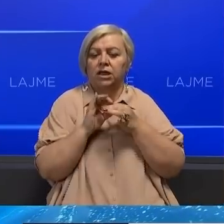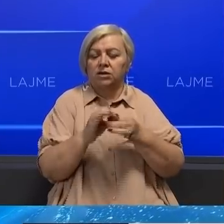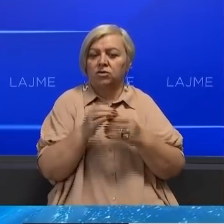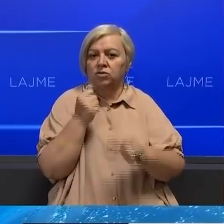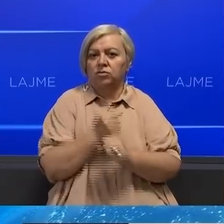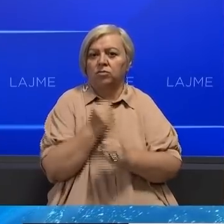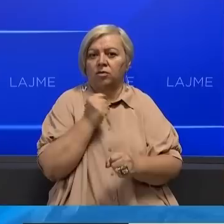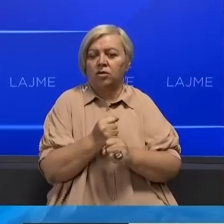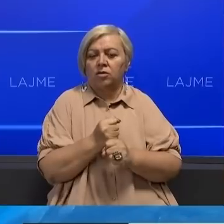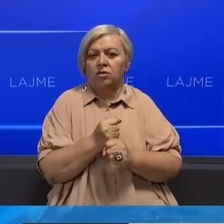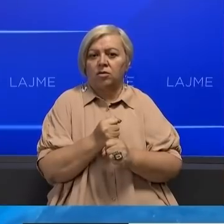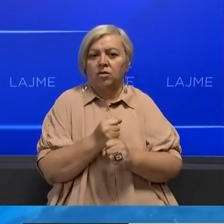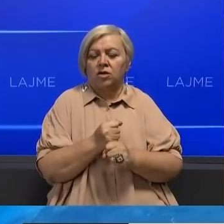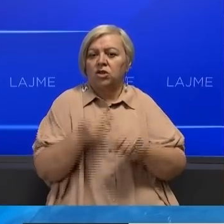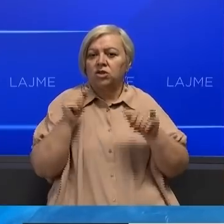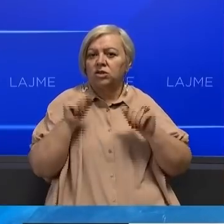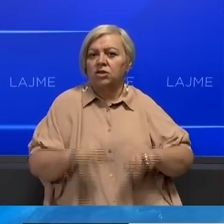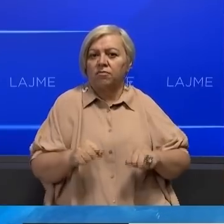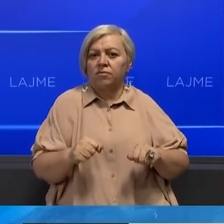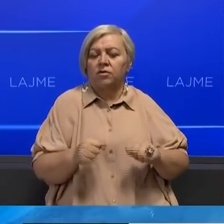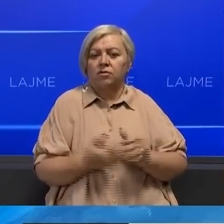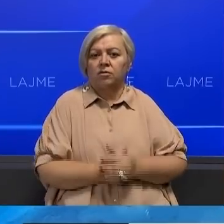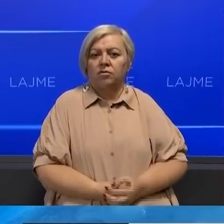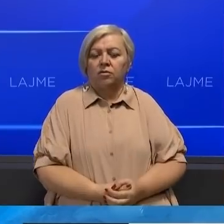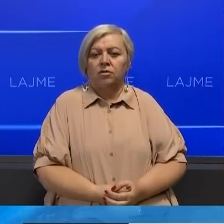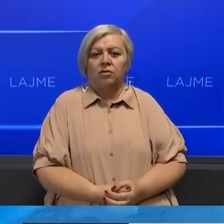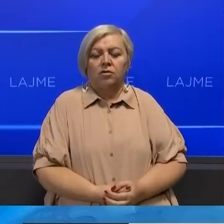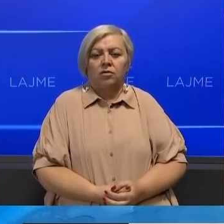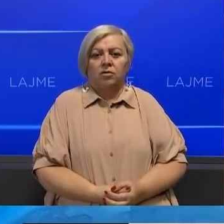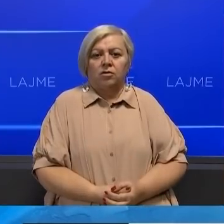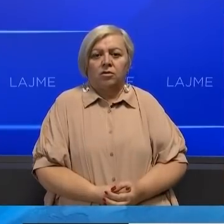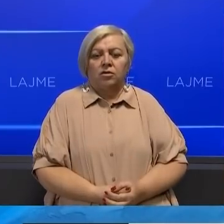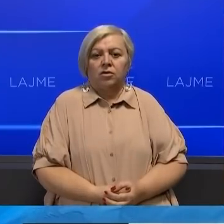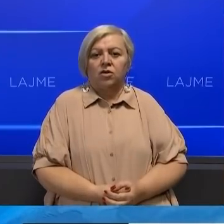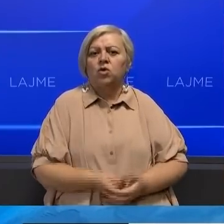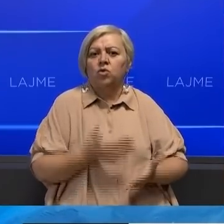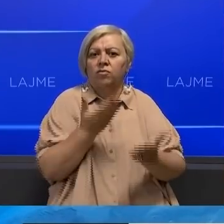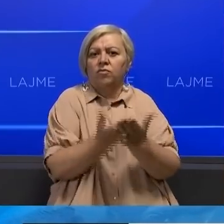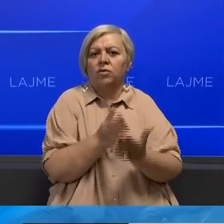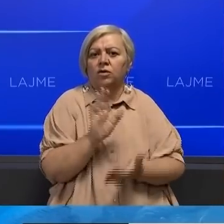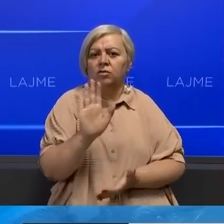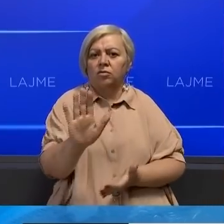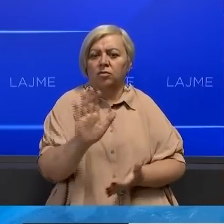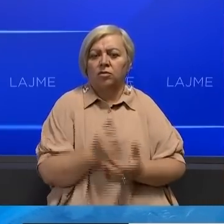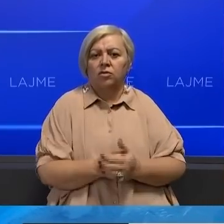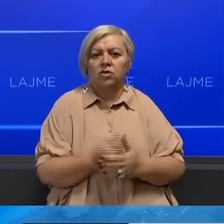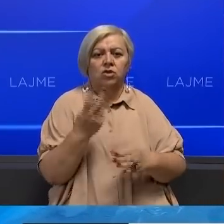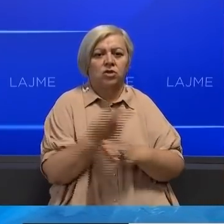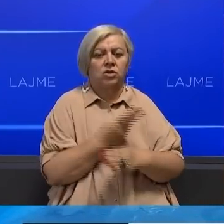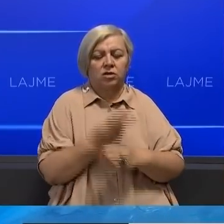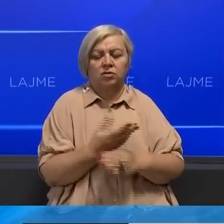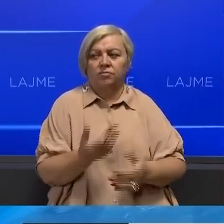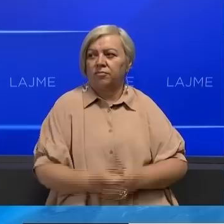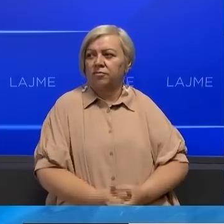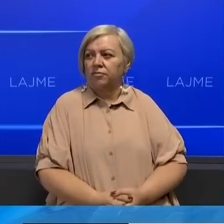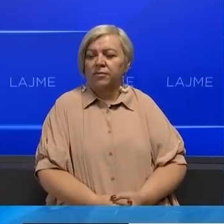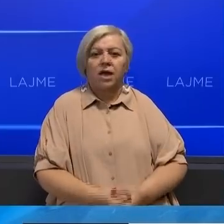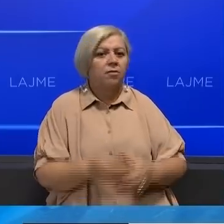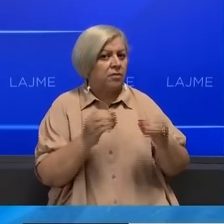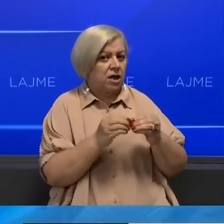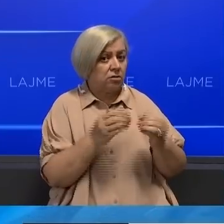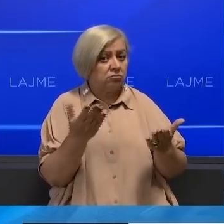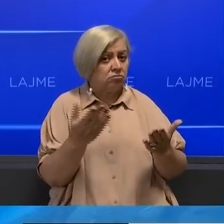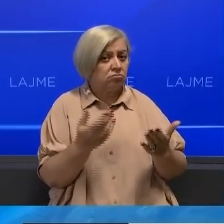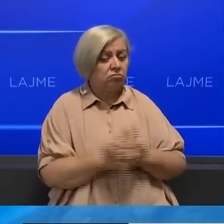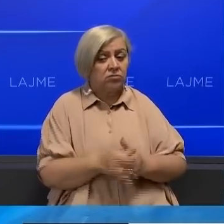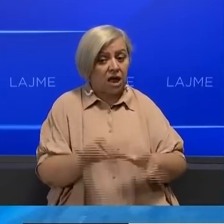të cilat thirrën publikisht qeveritë, të cilave ju referohen ata pra qeveritë e shteteve autoritare. A